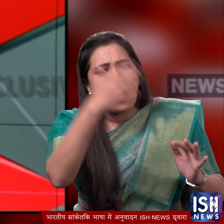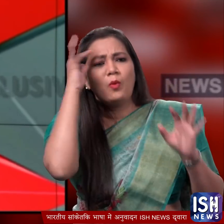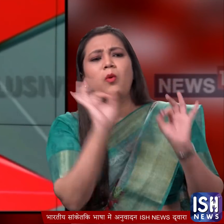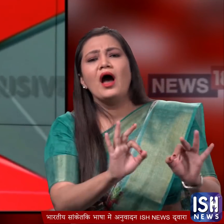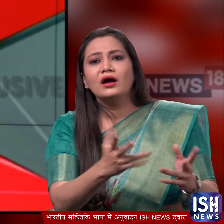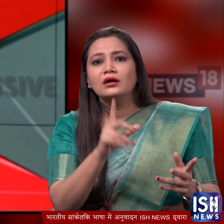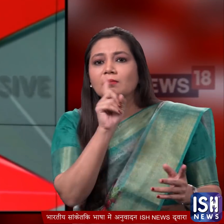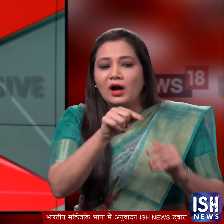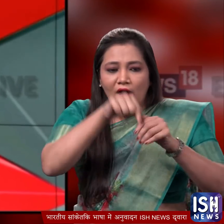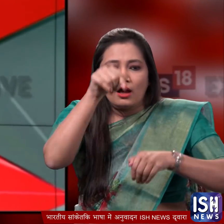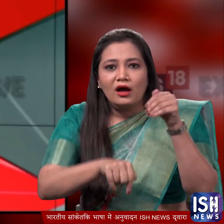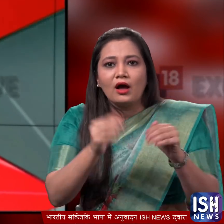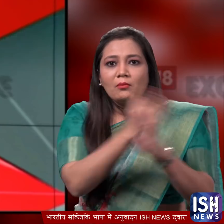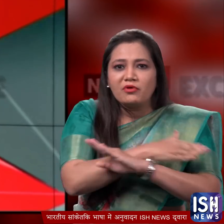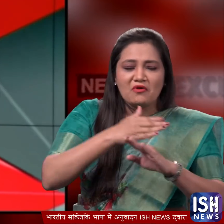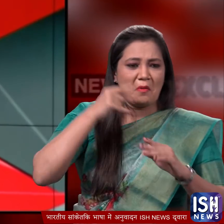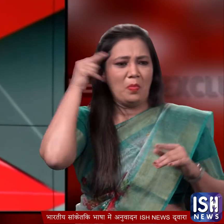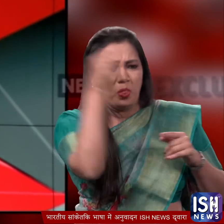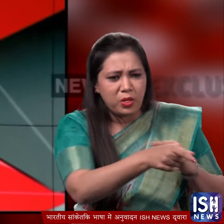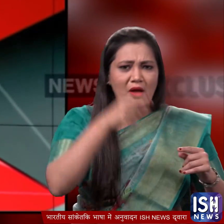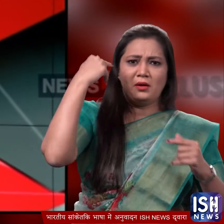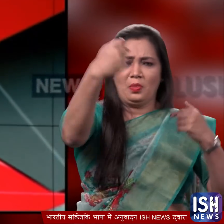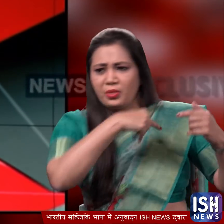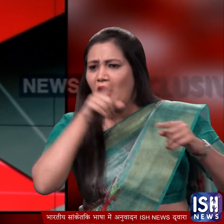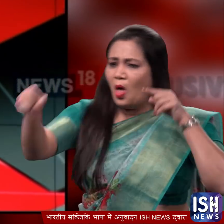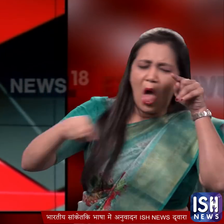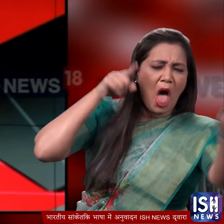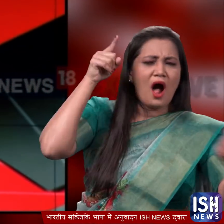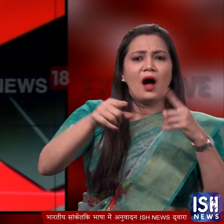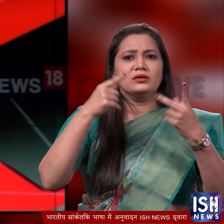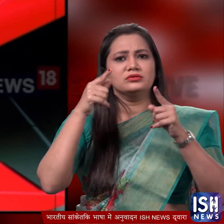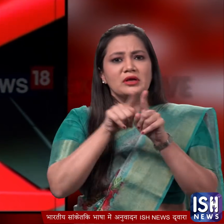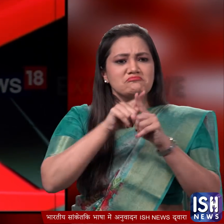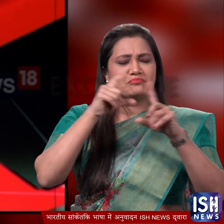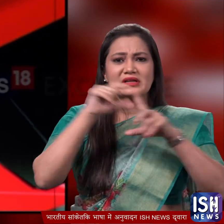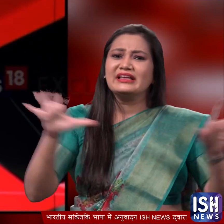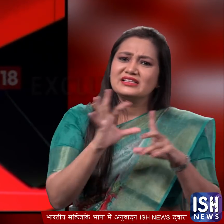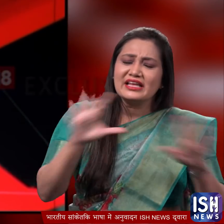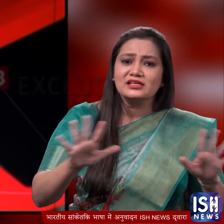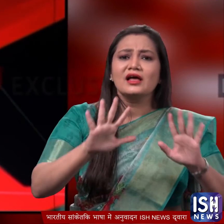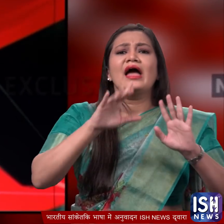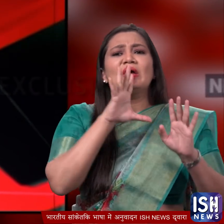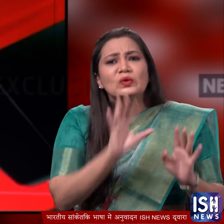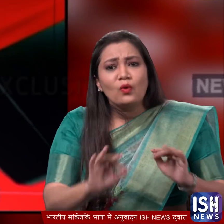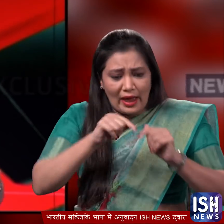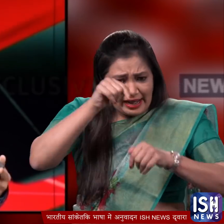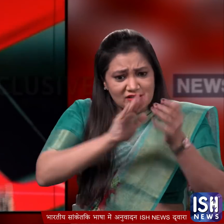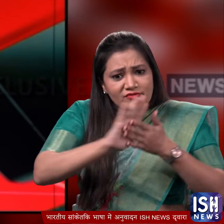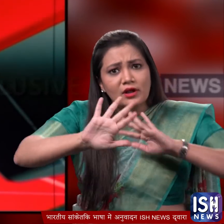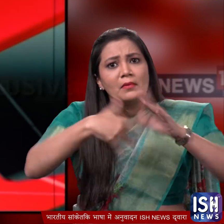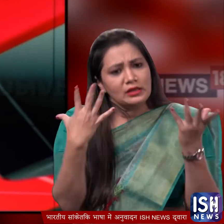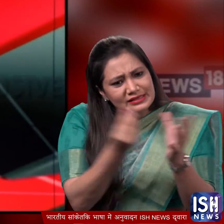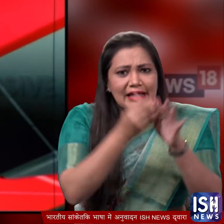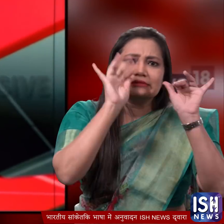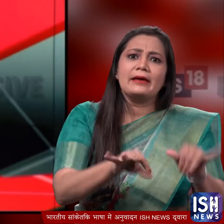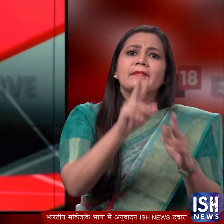अच्छी तरह जानते हैं, फिर भी वोट से पहले एक दूसरे को चोट पहुंचाने से बाज नहीं आते। भूल जाते हैं कि चुनाव बाद भी रहना तो सबको एक